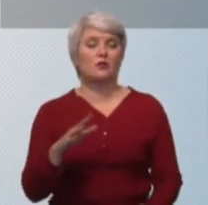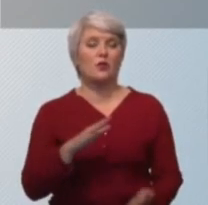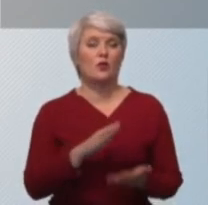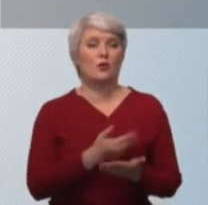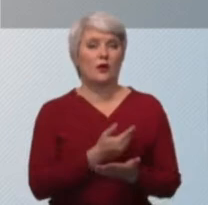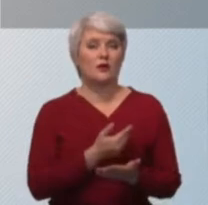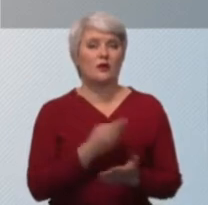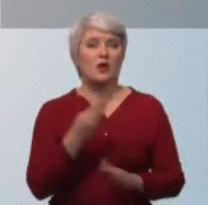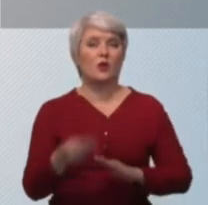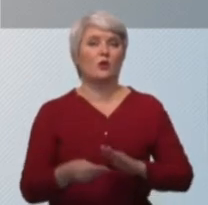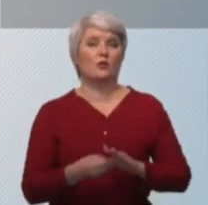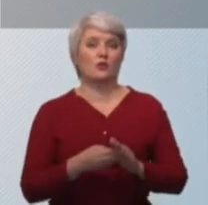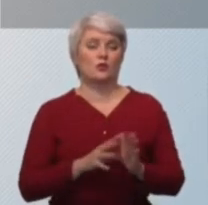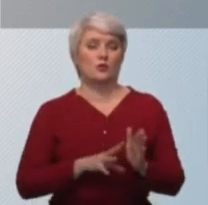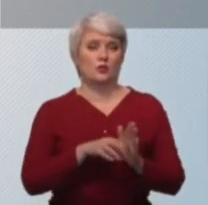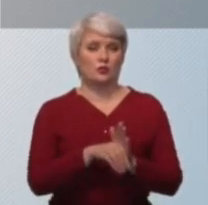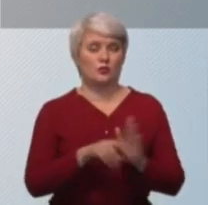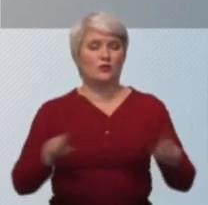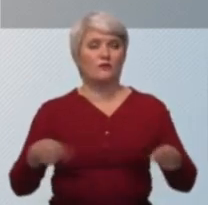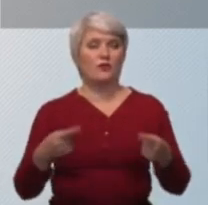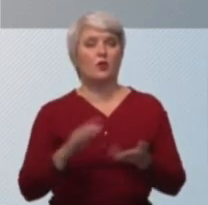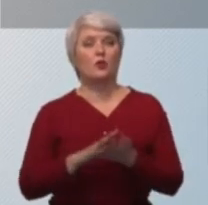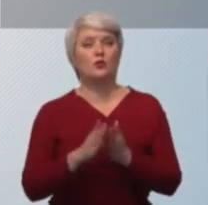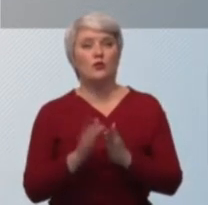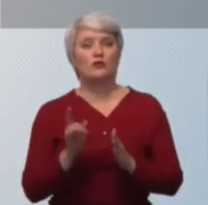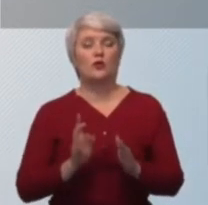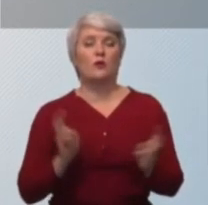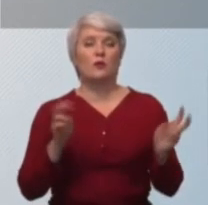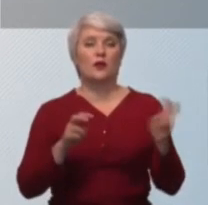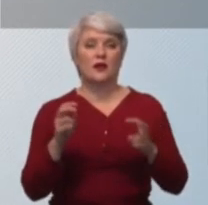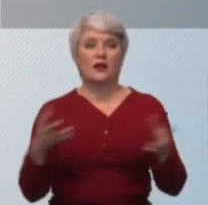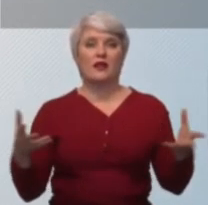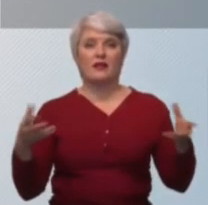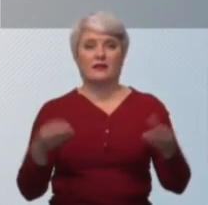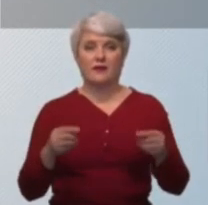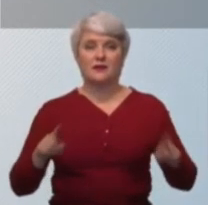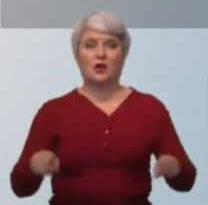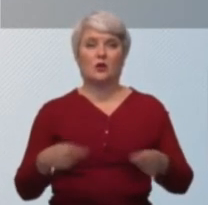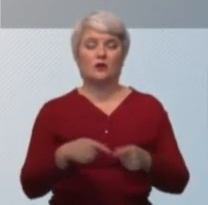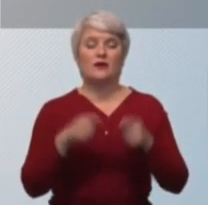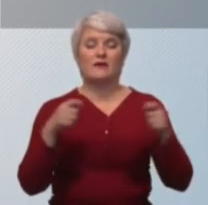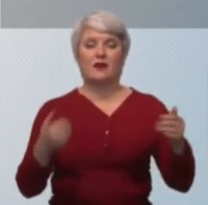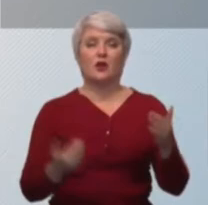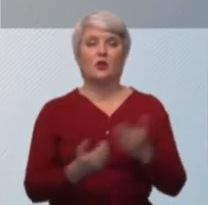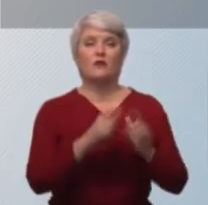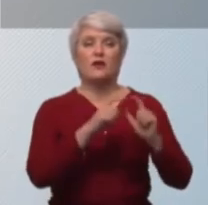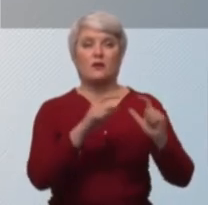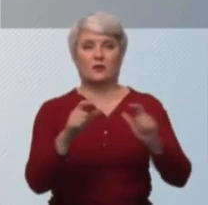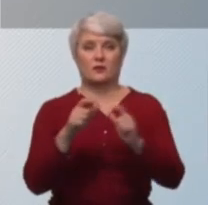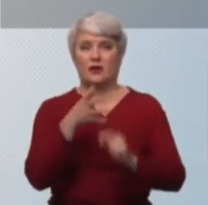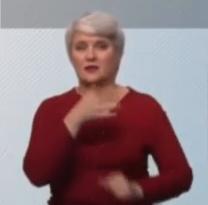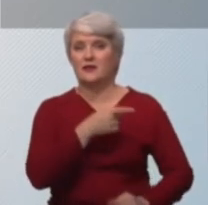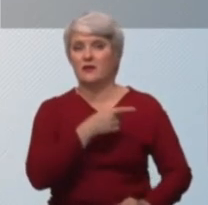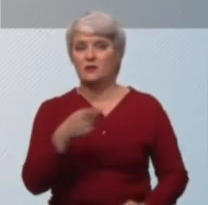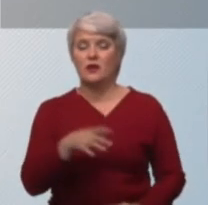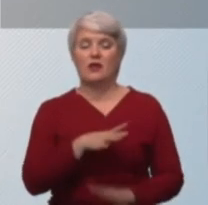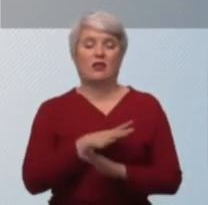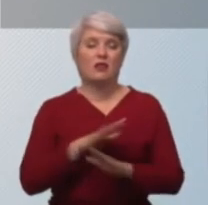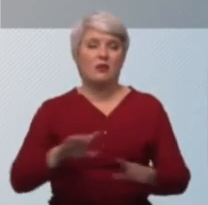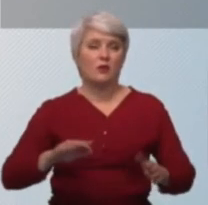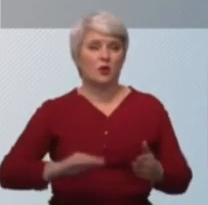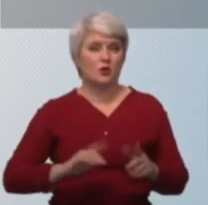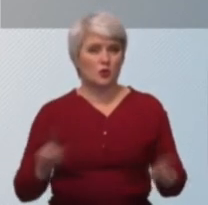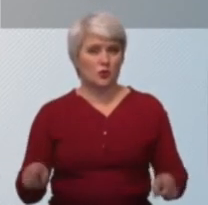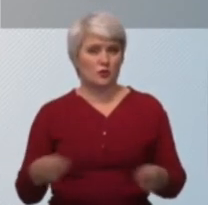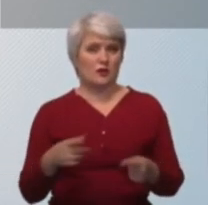коррупционную составляющую. Надо создать условия для того, чтобы приходили инвесторы, открывали новые предприятия. За все эти года этого не было создано, не было политической